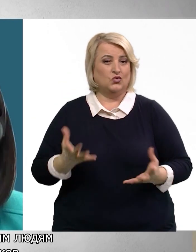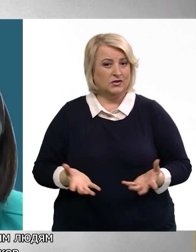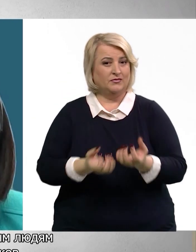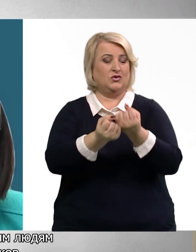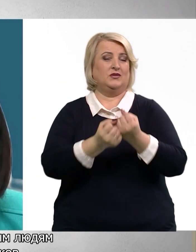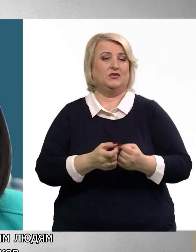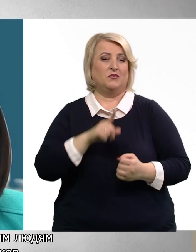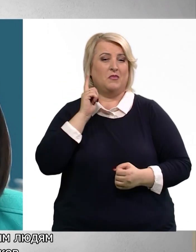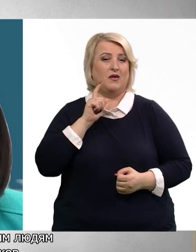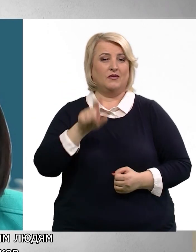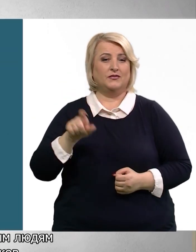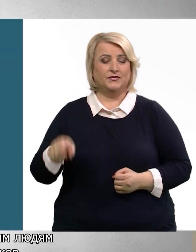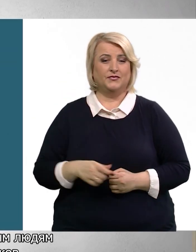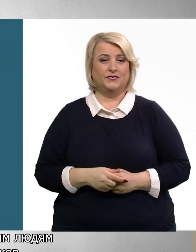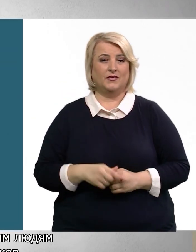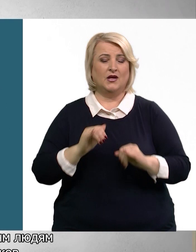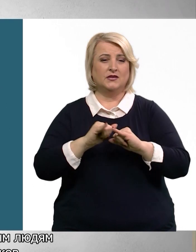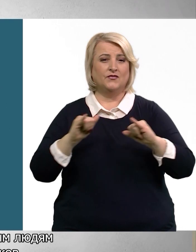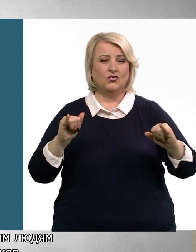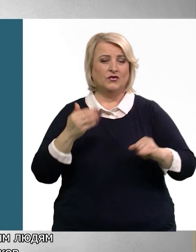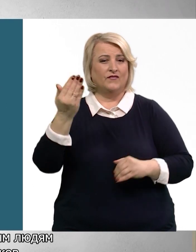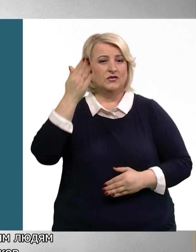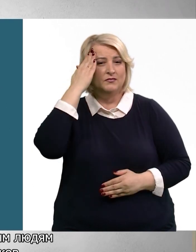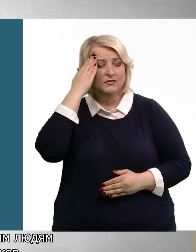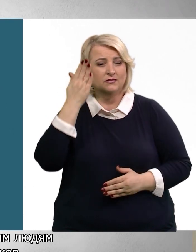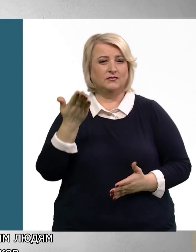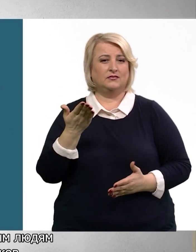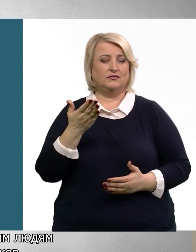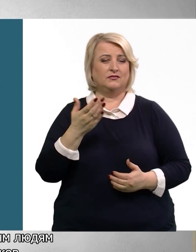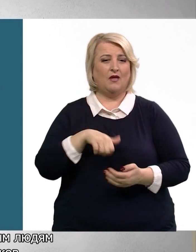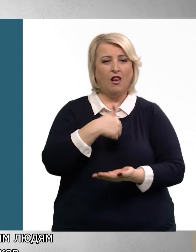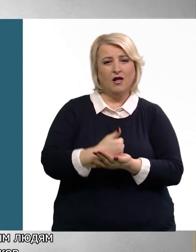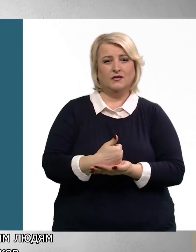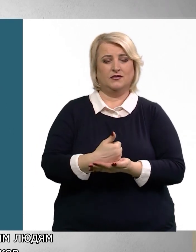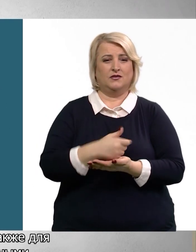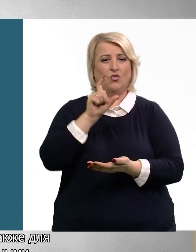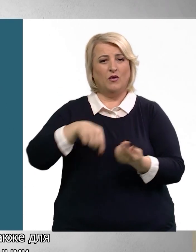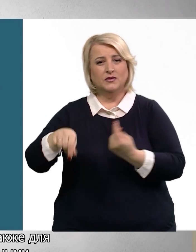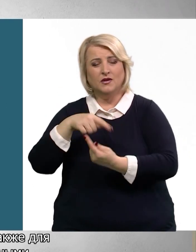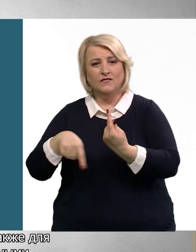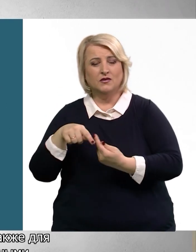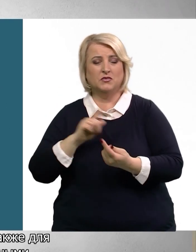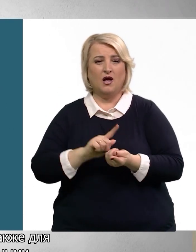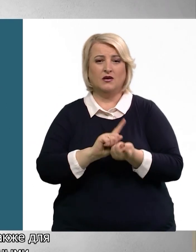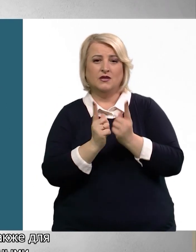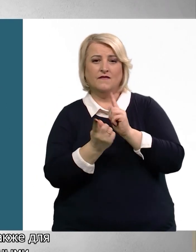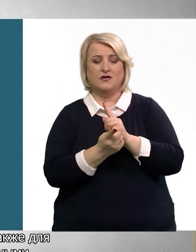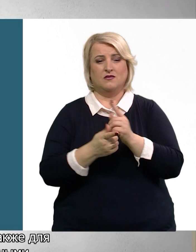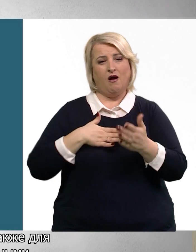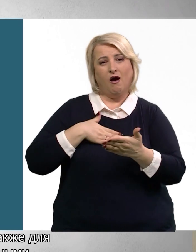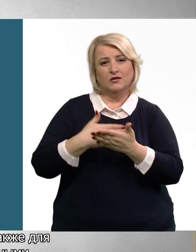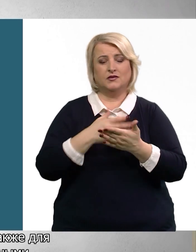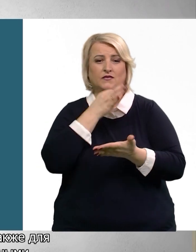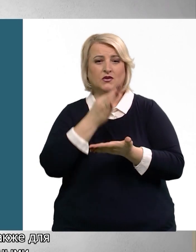pentru sprijinirea tinerilor în dezvoltarea aptitudinilor de lider, de oameni de afaceri, dar și de a